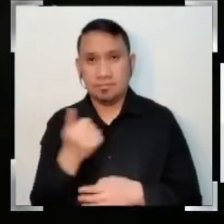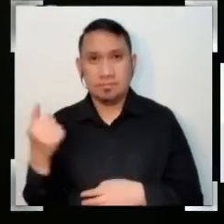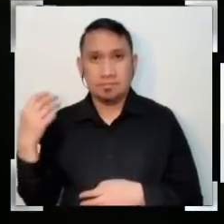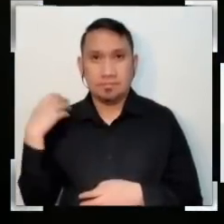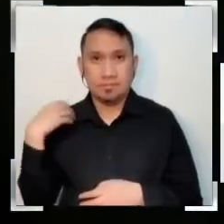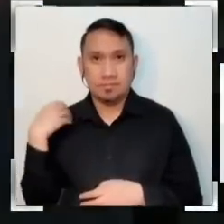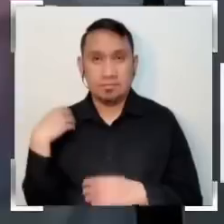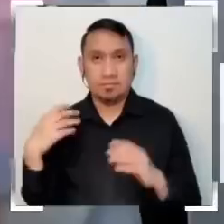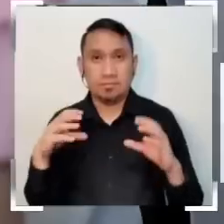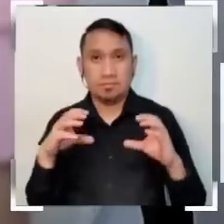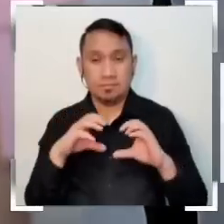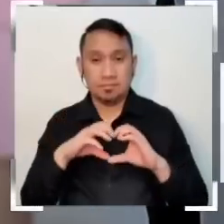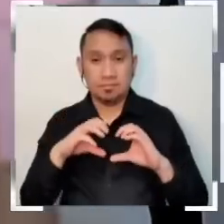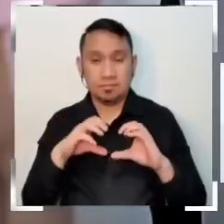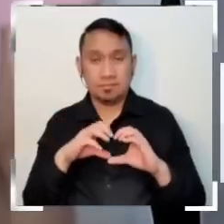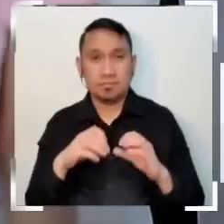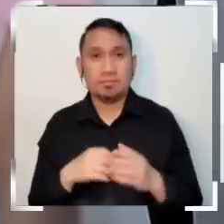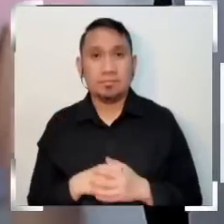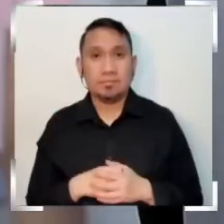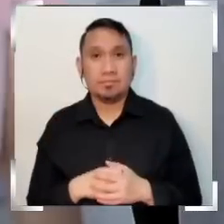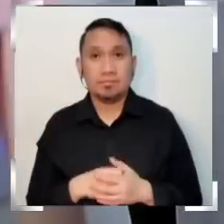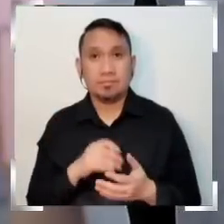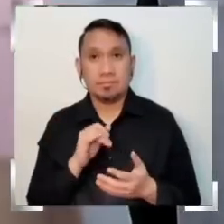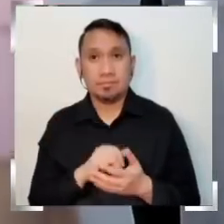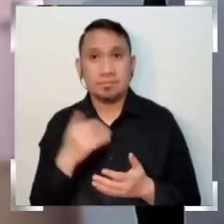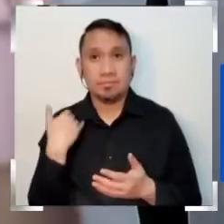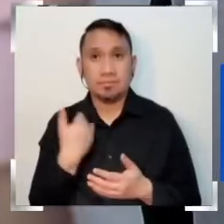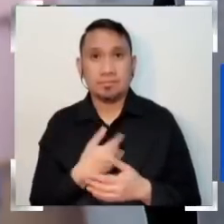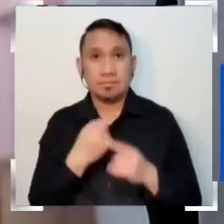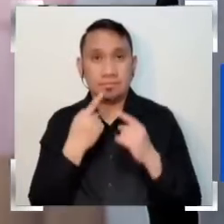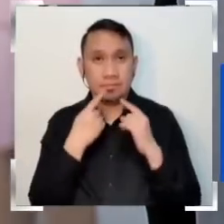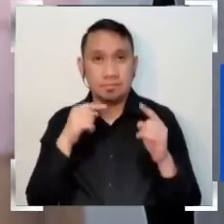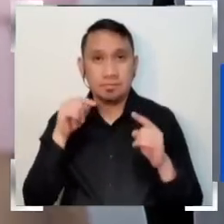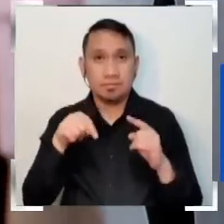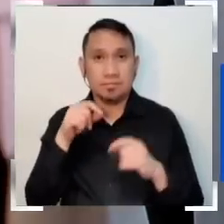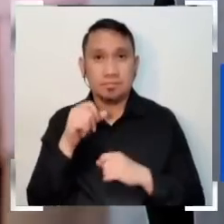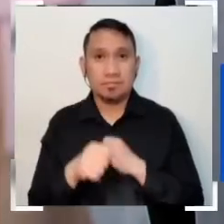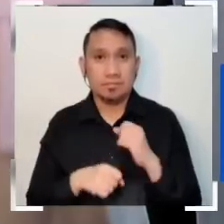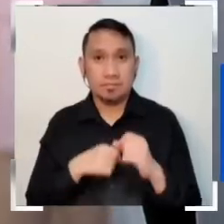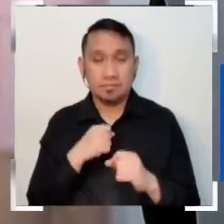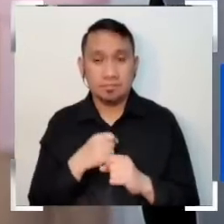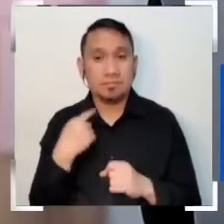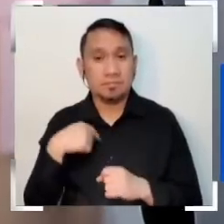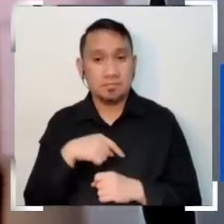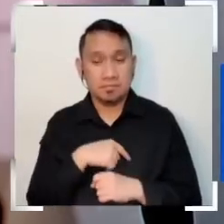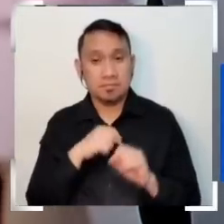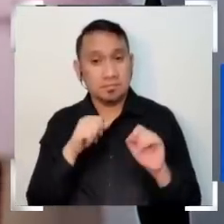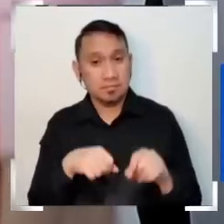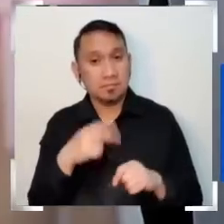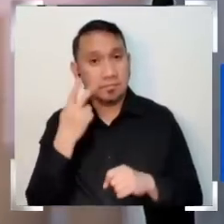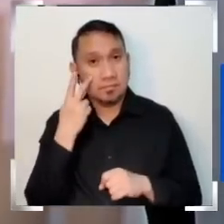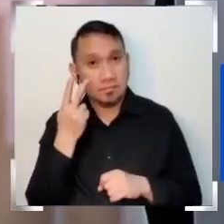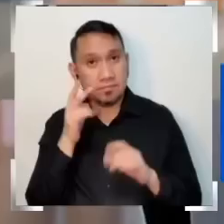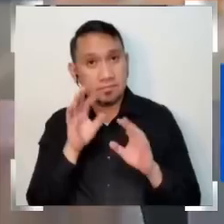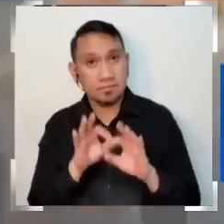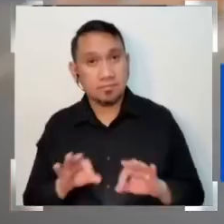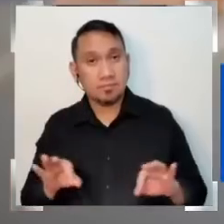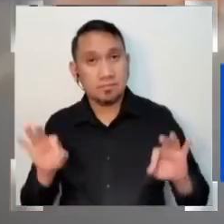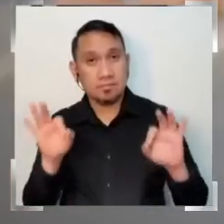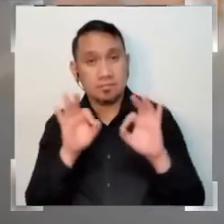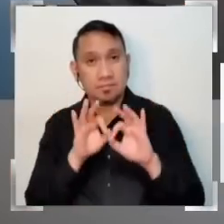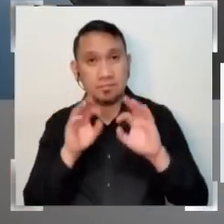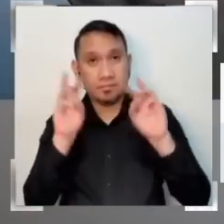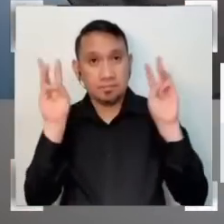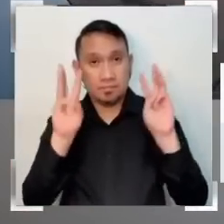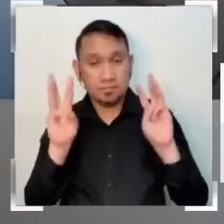of our milestones for this year kasi nakikita natin yung importansya ng weather, lalo na ngayong may